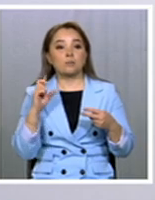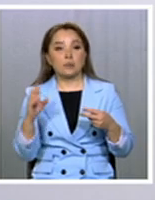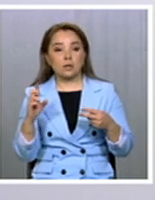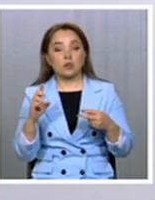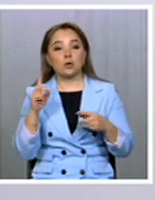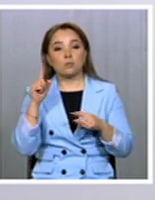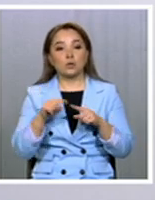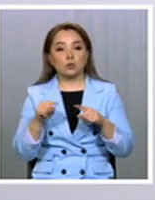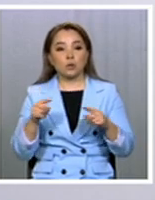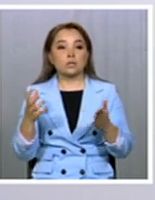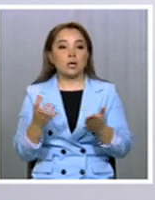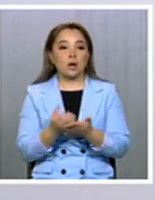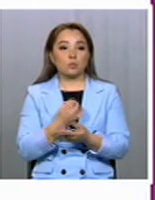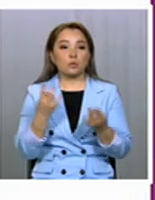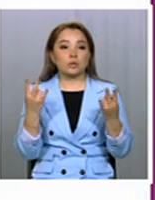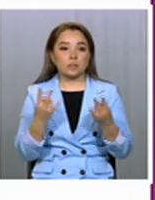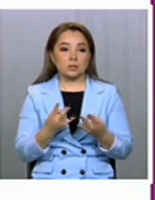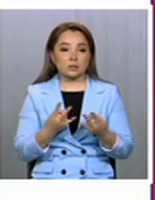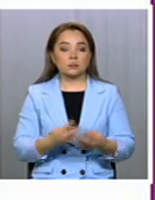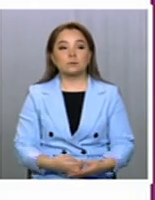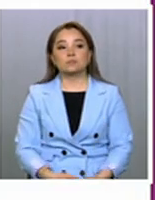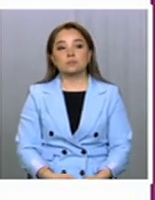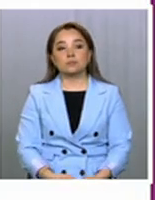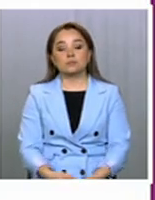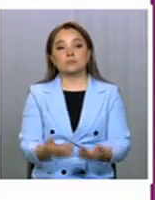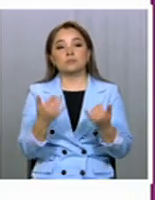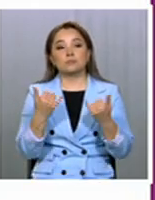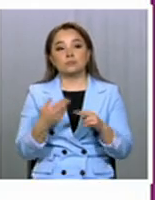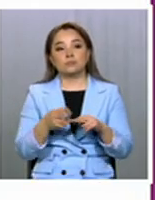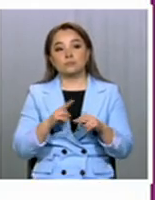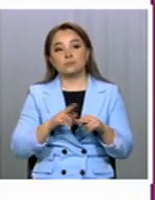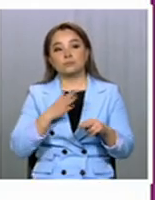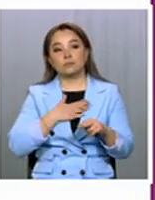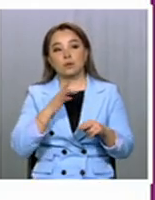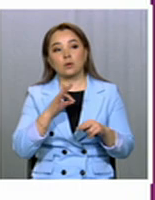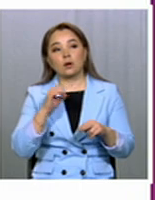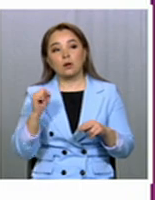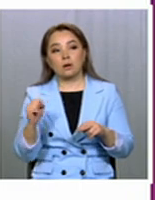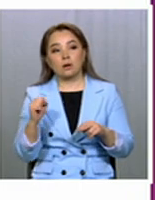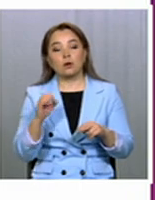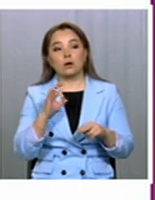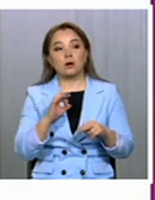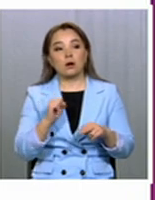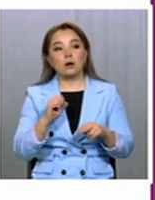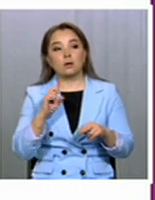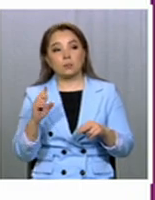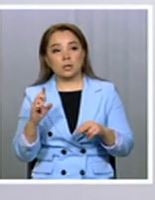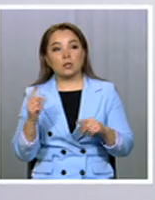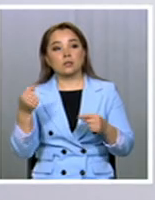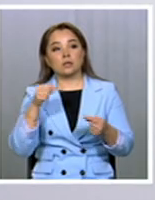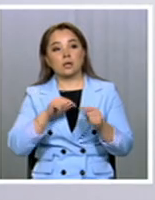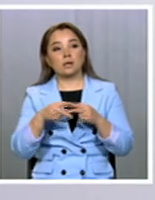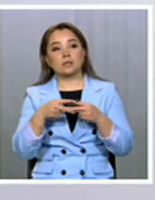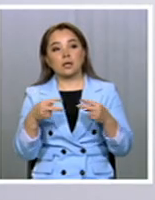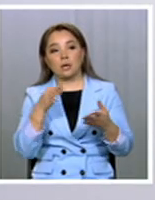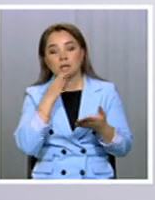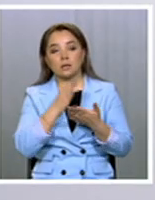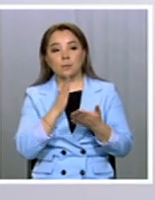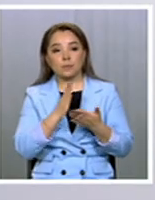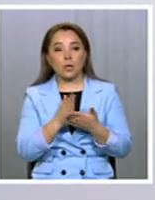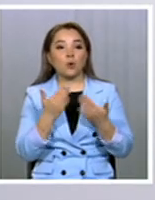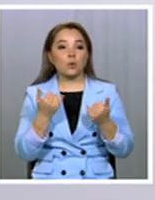бұрышын табуымыз керек. Мінекей балалар, бізде ОА мен АБ өзара тең, яғни